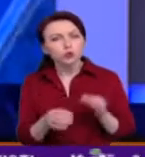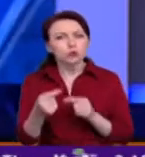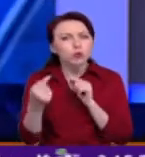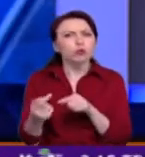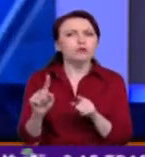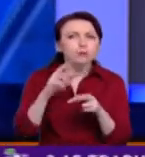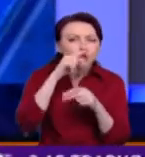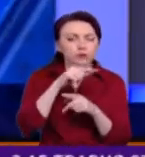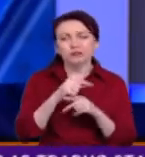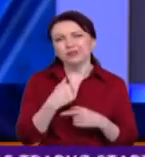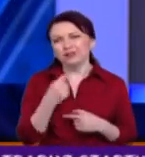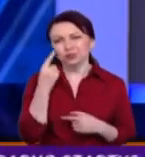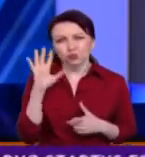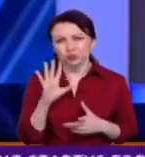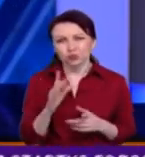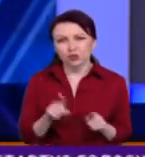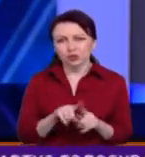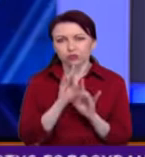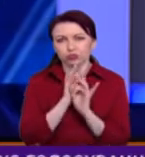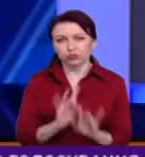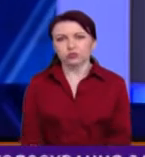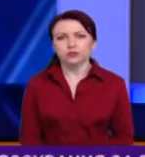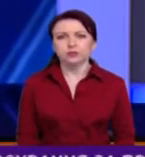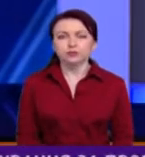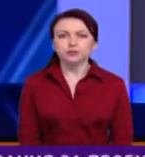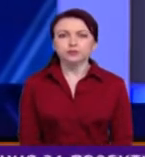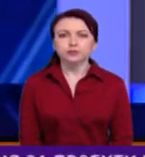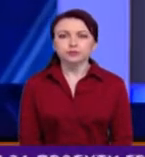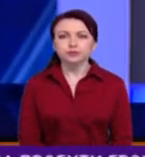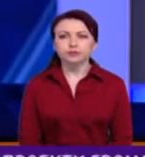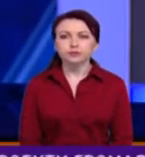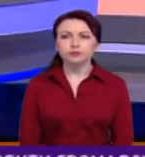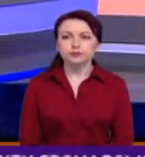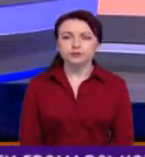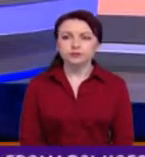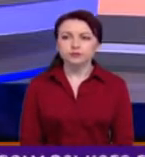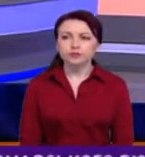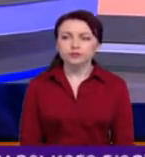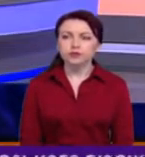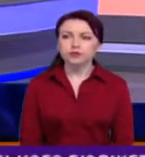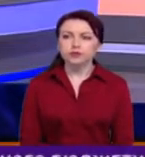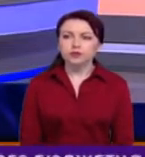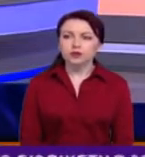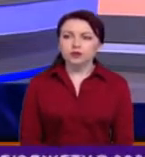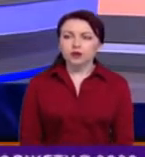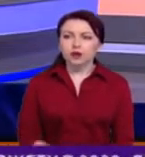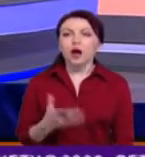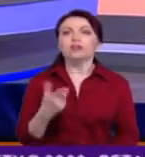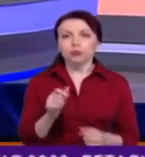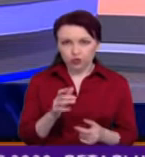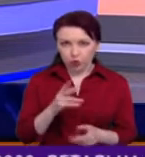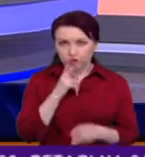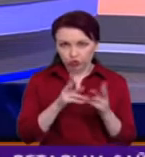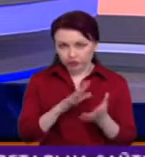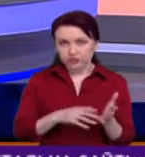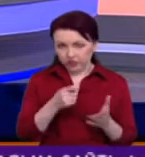що ми зайдемо в такий процес. А якщо можна, характерно, що оскаржувати буде де? В Конституційному суді. Тому